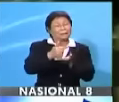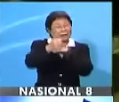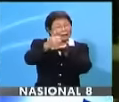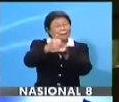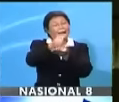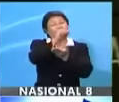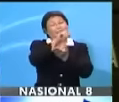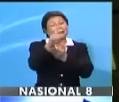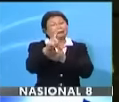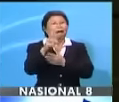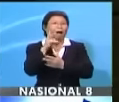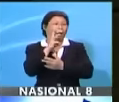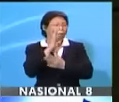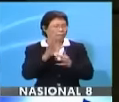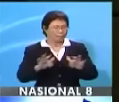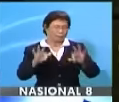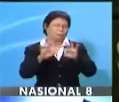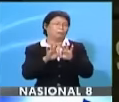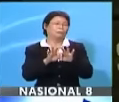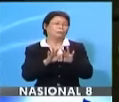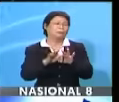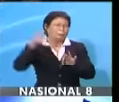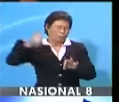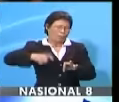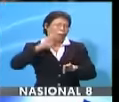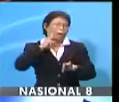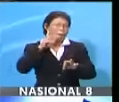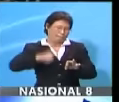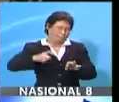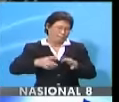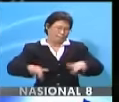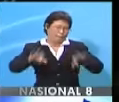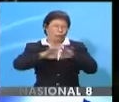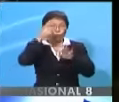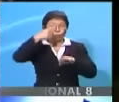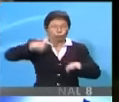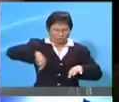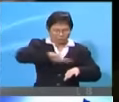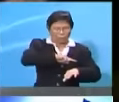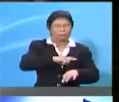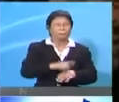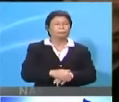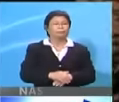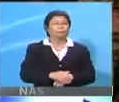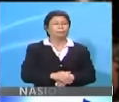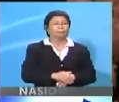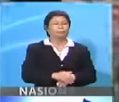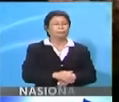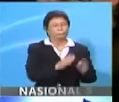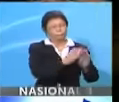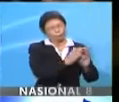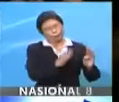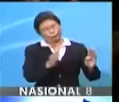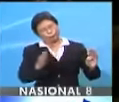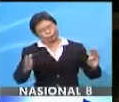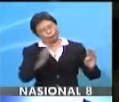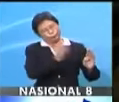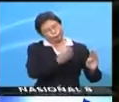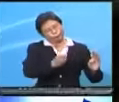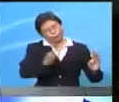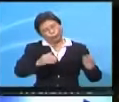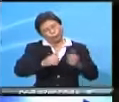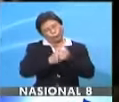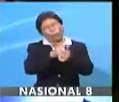air itu penting untuk keperluan kita. Jadi sepanjang beberapa tahun mengikuti